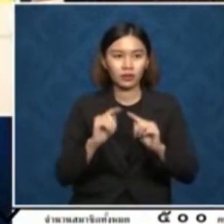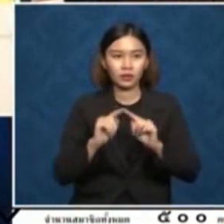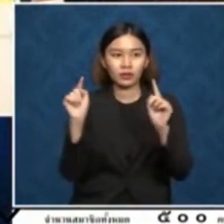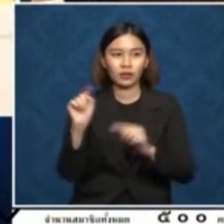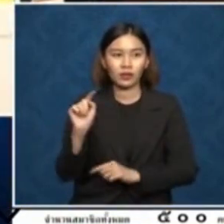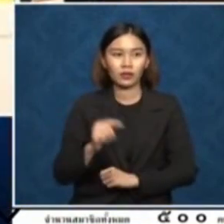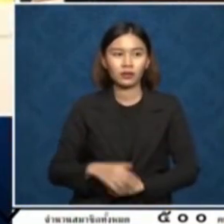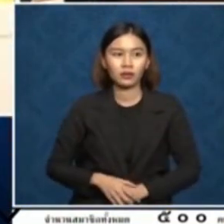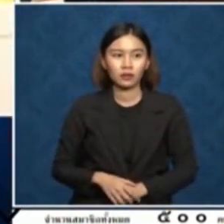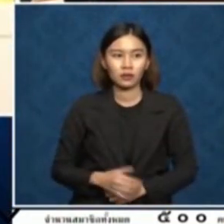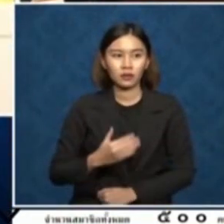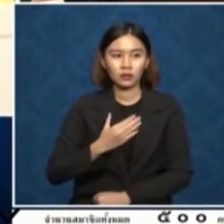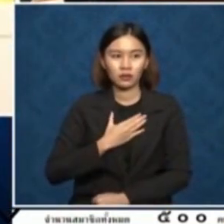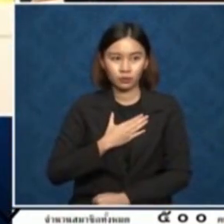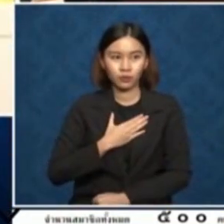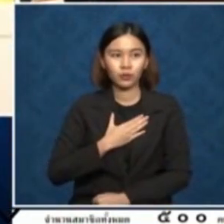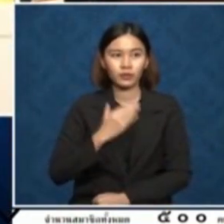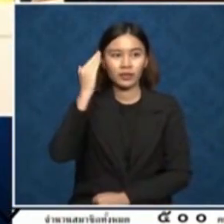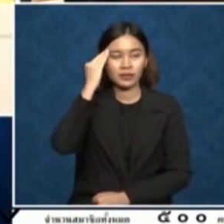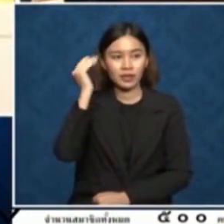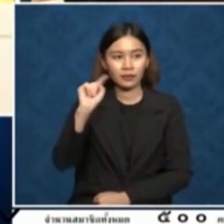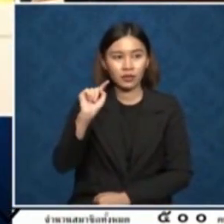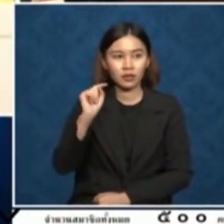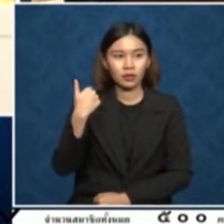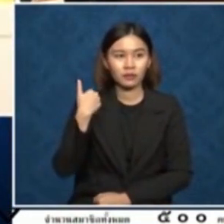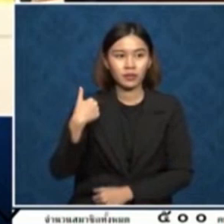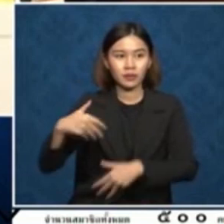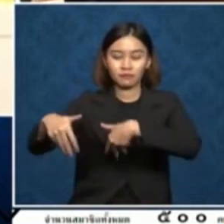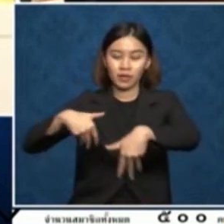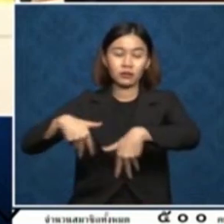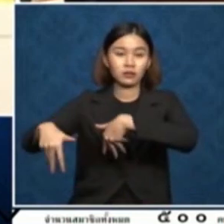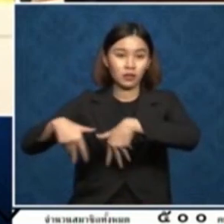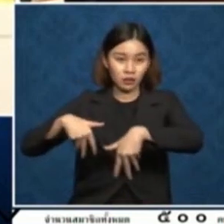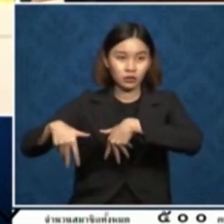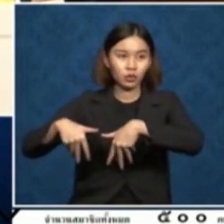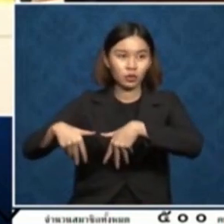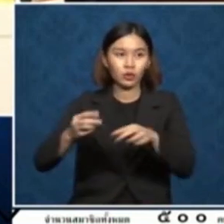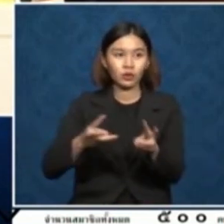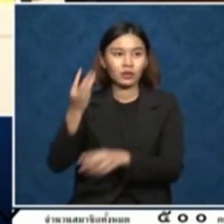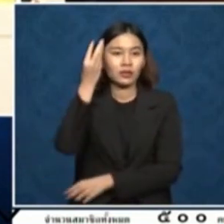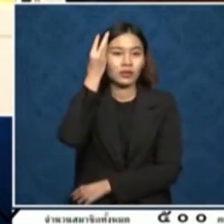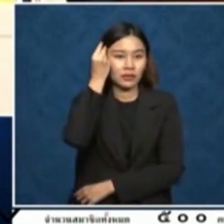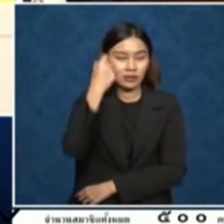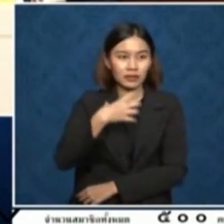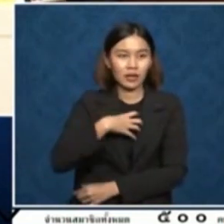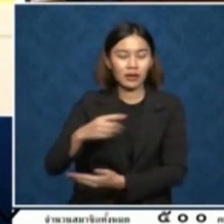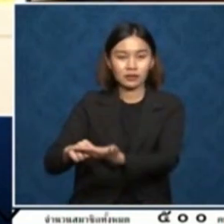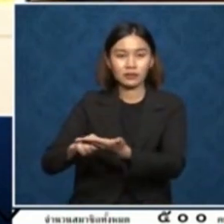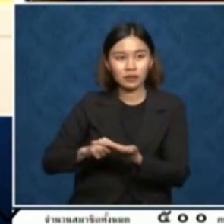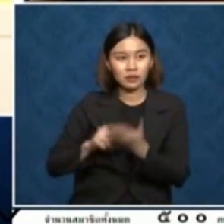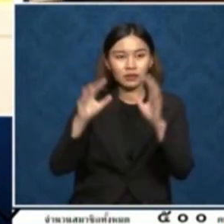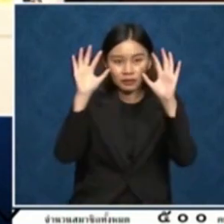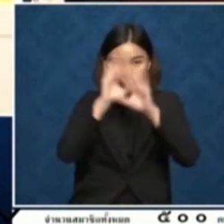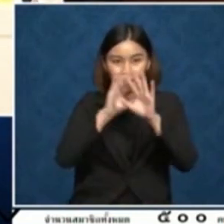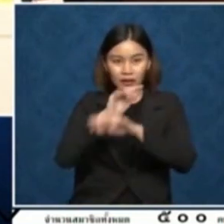ก็ดีกับผมได้รับทราบมาว่ามีภาคประชาชนครับที่มีแนวคิดที่จะเสนอร่างค